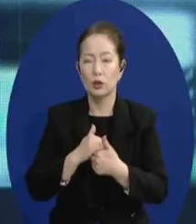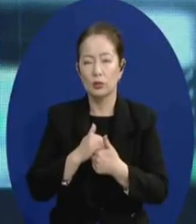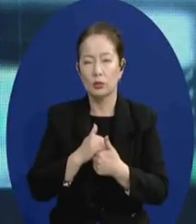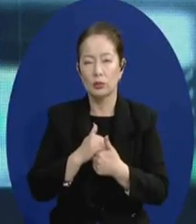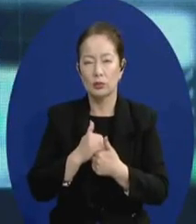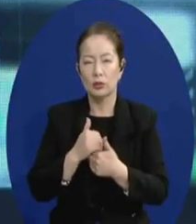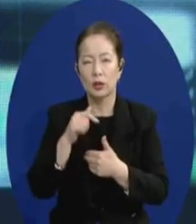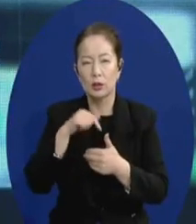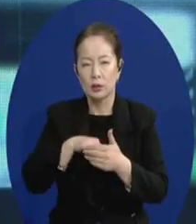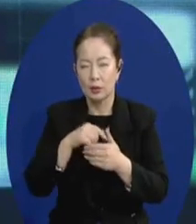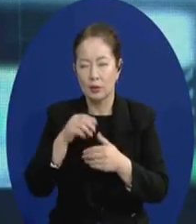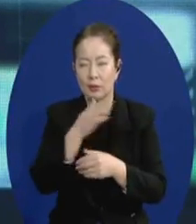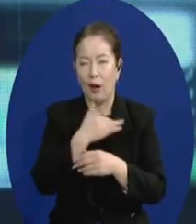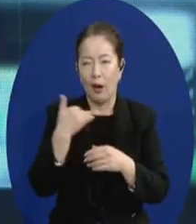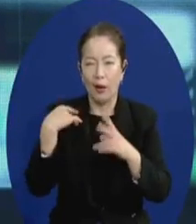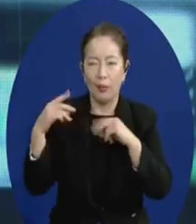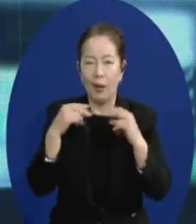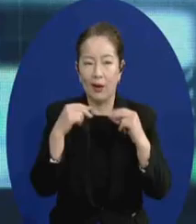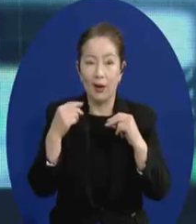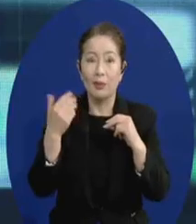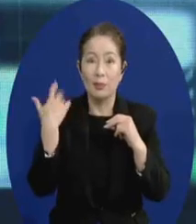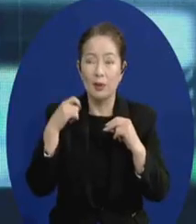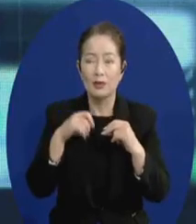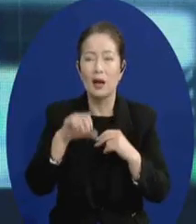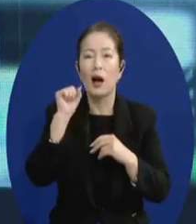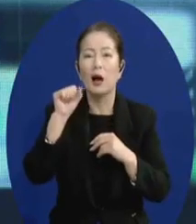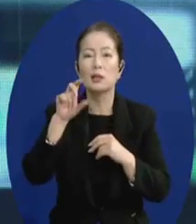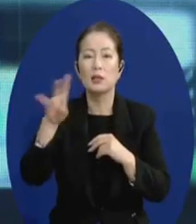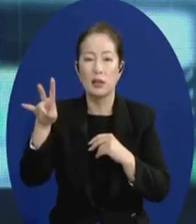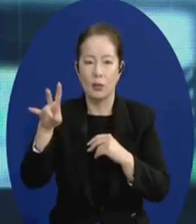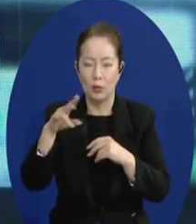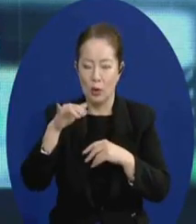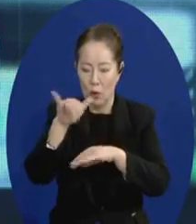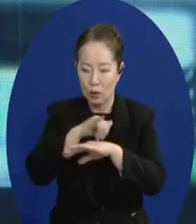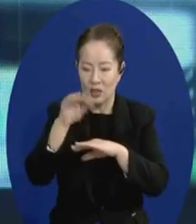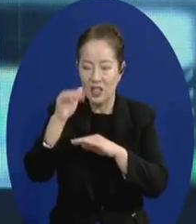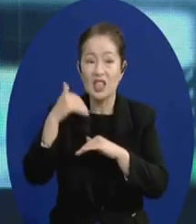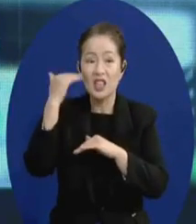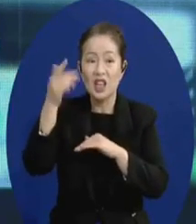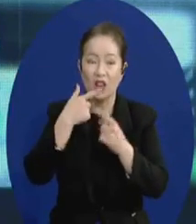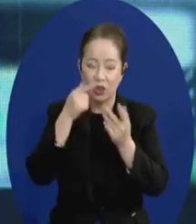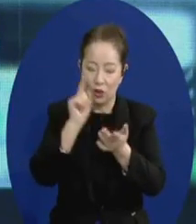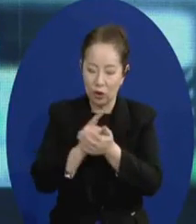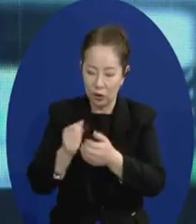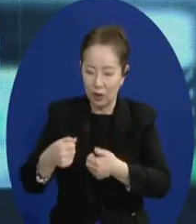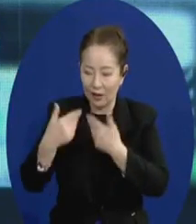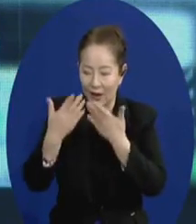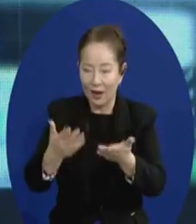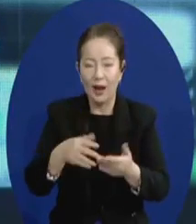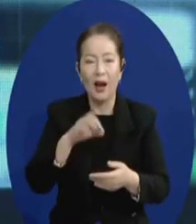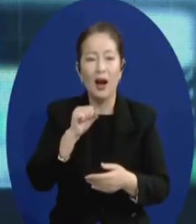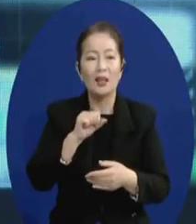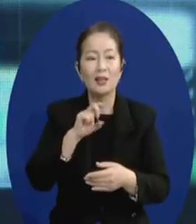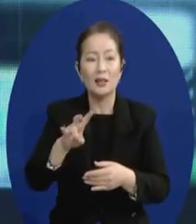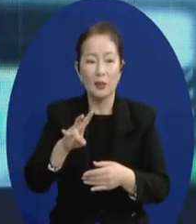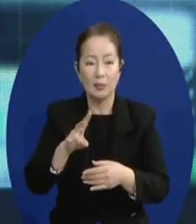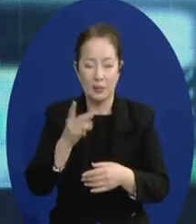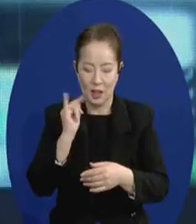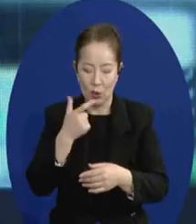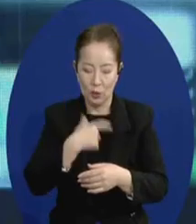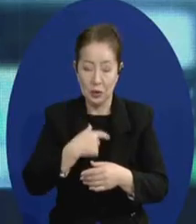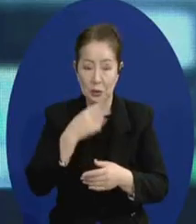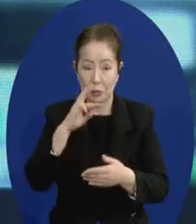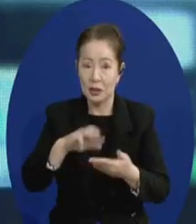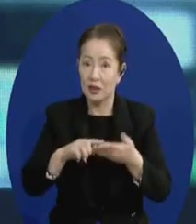хотоодтой даргын маргаантай байсан ардчилсан намын асуудлаар улсын дээд тогтоол гаргаж асуудал нэг талдаа гарсан хэмээн ардчилсан намын нэр бүхий улсын хурлын